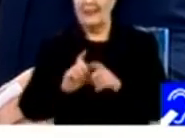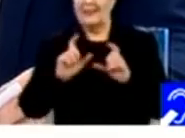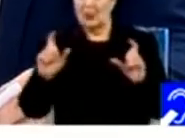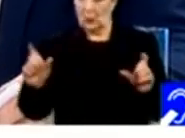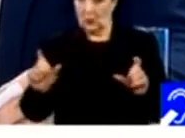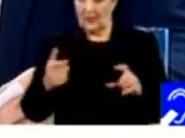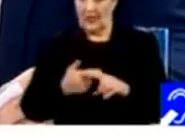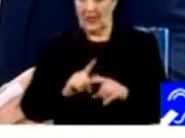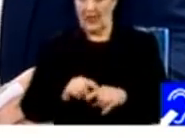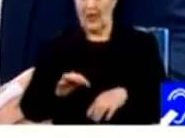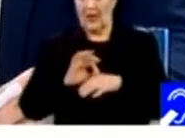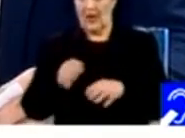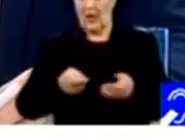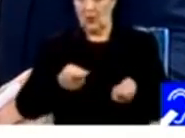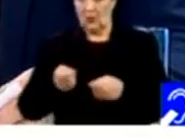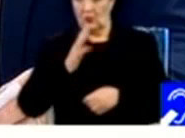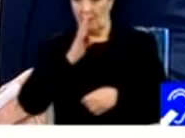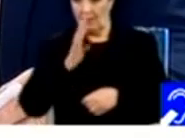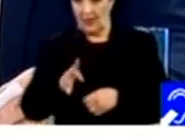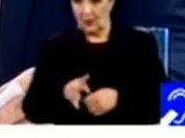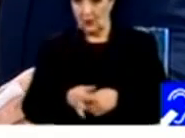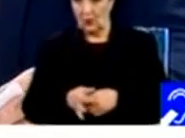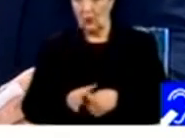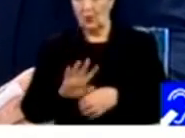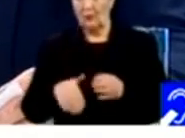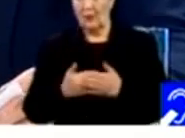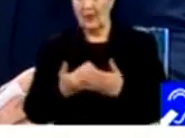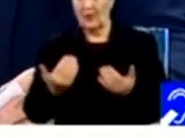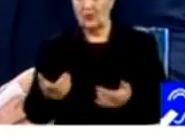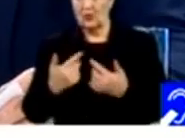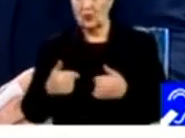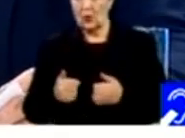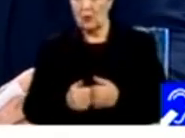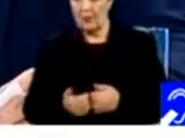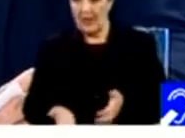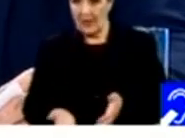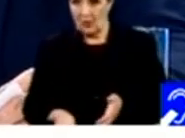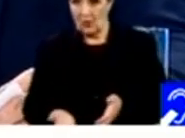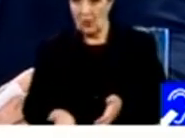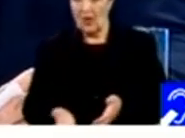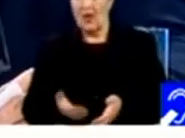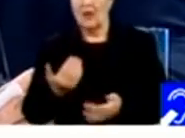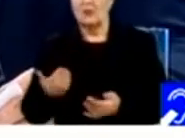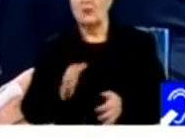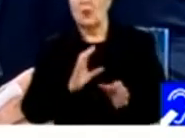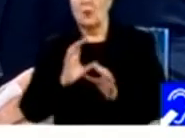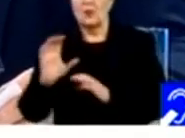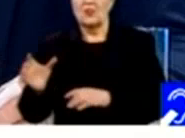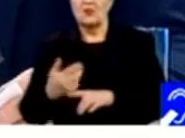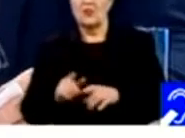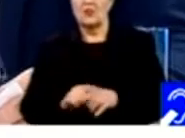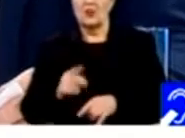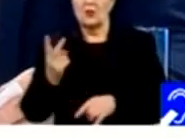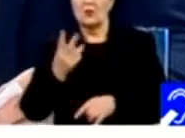care am reprezentat-o și am condus-o 4 luni de zile își face treaba și în acest domeniu. Nistor Grozavu, cel pe care ei l-au protejat atâta timp și au